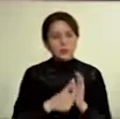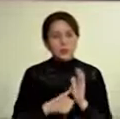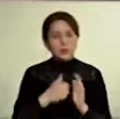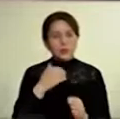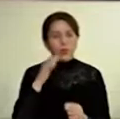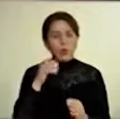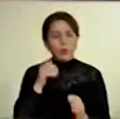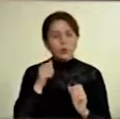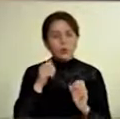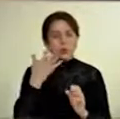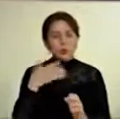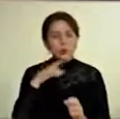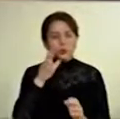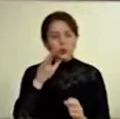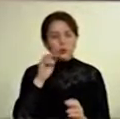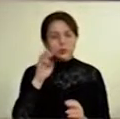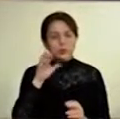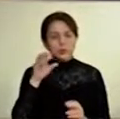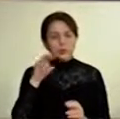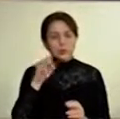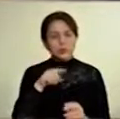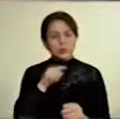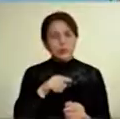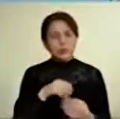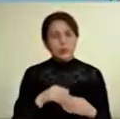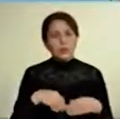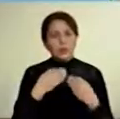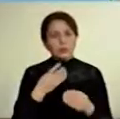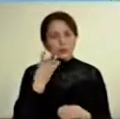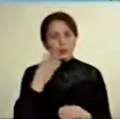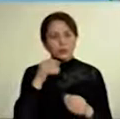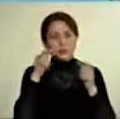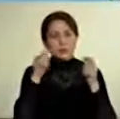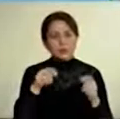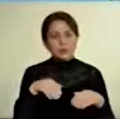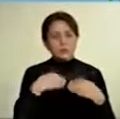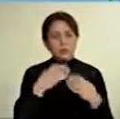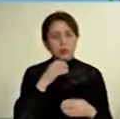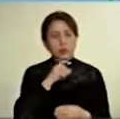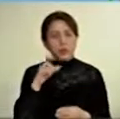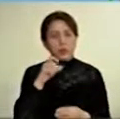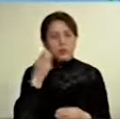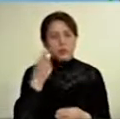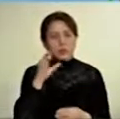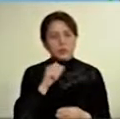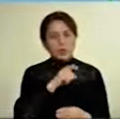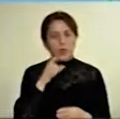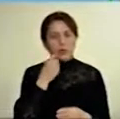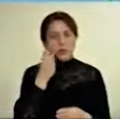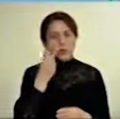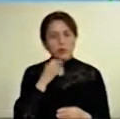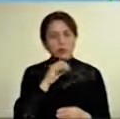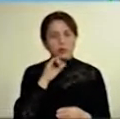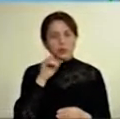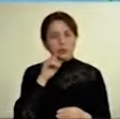masala. 653-chi masalada 4-chi rasmda berilgan Y1 va Y200 o'lchov birliklari